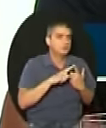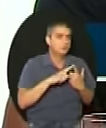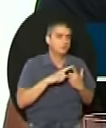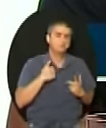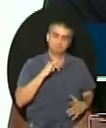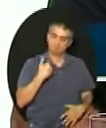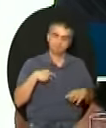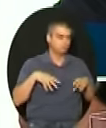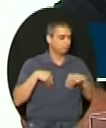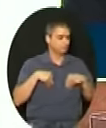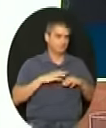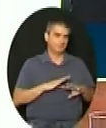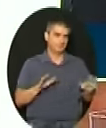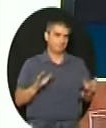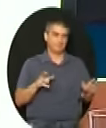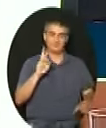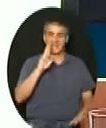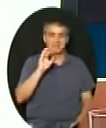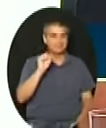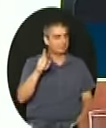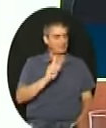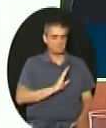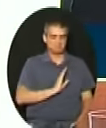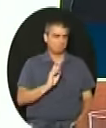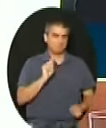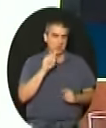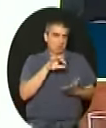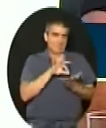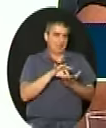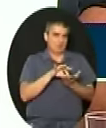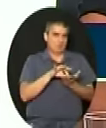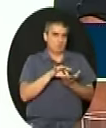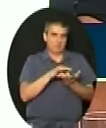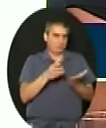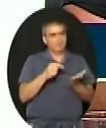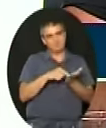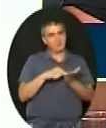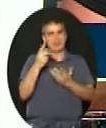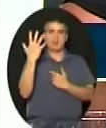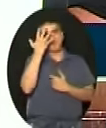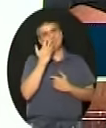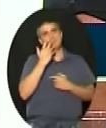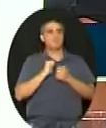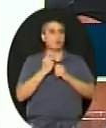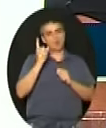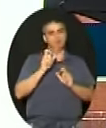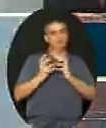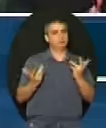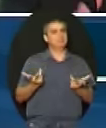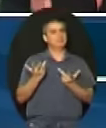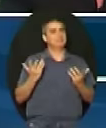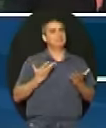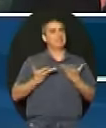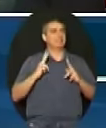אני בהחלט מסכים שרמי סדן לא הגיע לנקודה הזאת בשל תמימותו או היותו איש יחסי ציבור